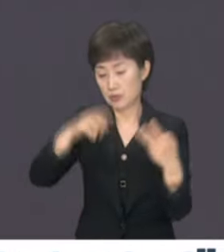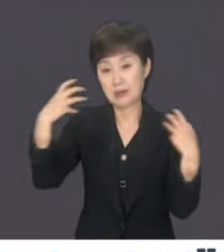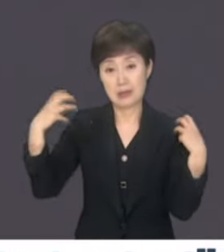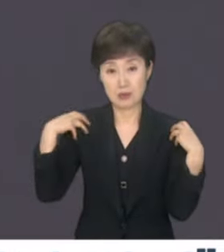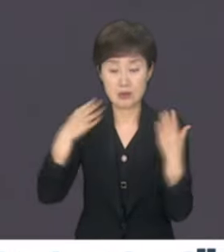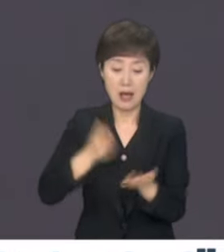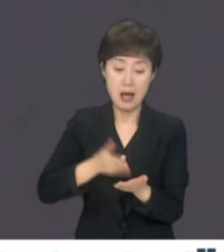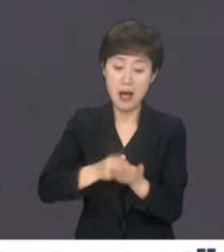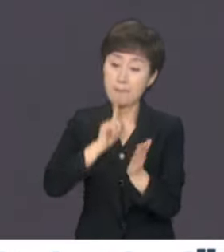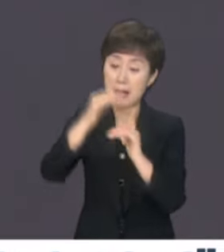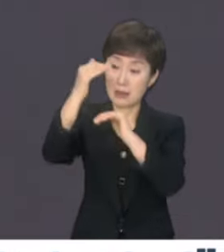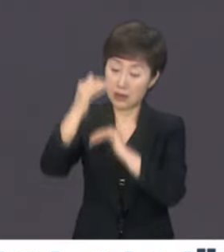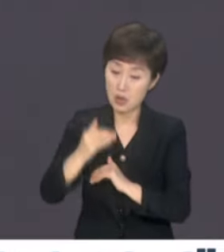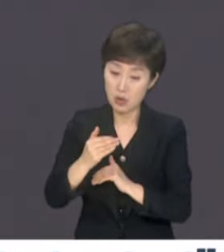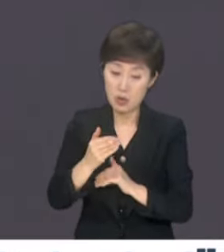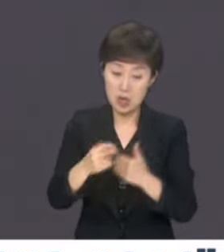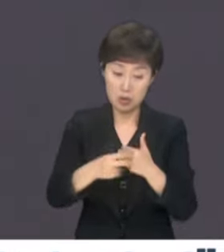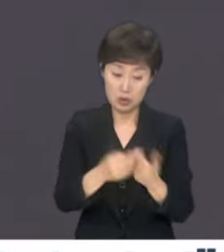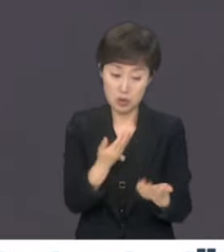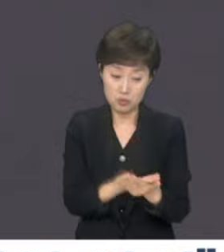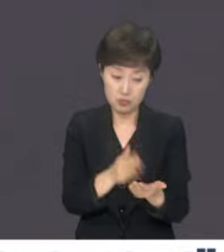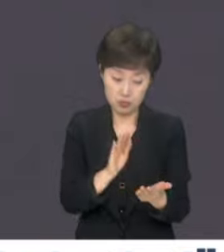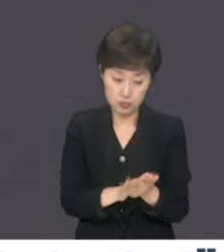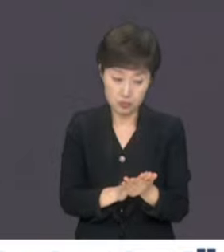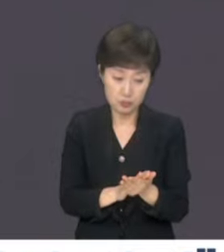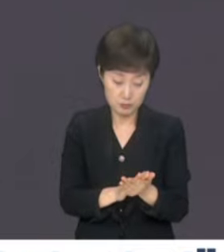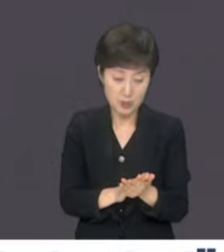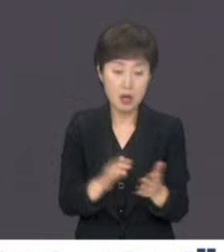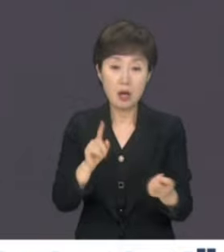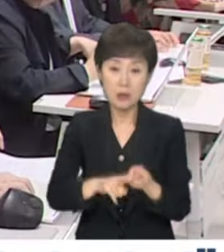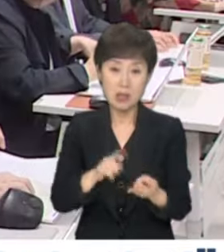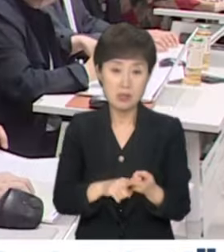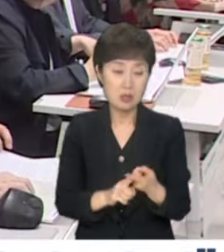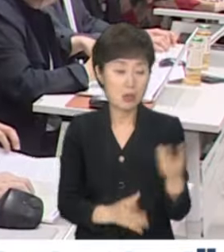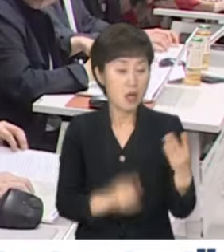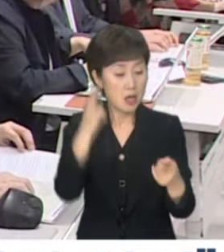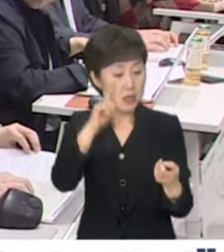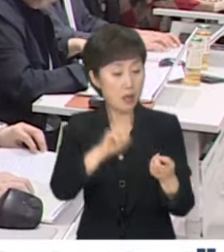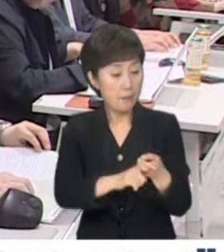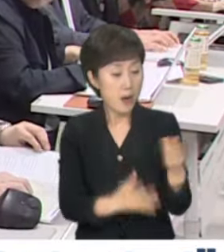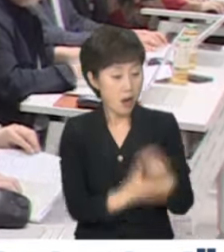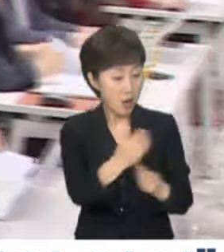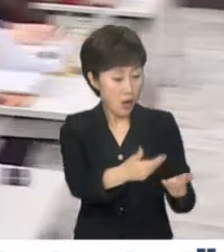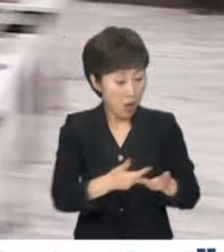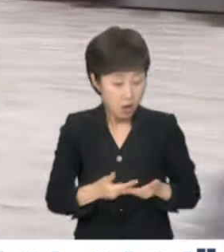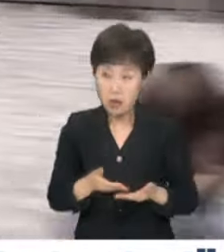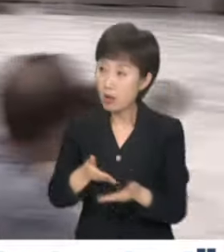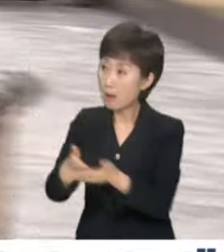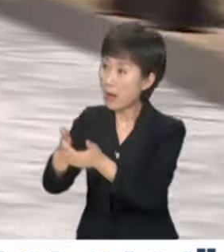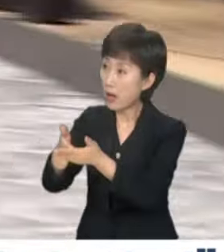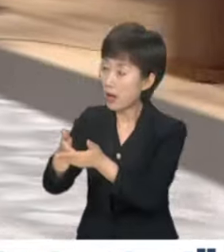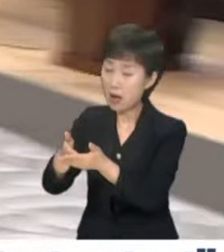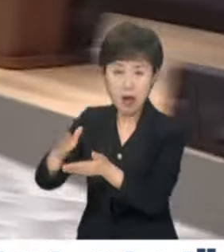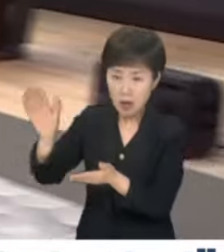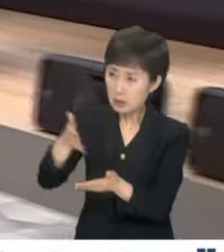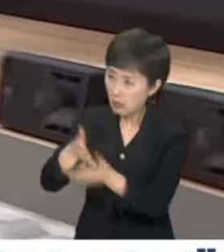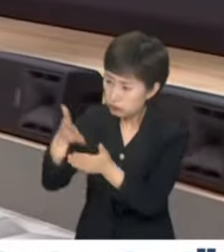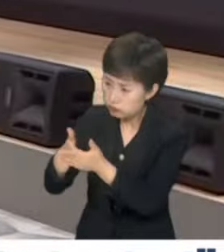대통령이 기자회견에서 의료계의 통일안을 요구한 데 대해선 통일안이 받아들여지지 않았을 뿐 통일안이